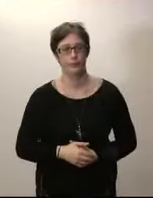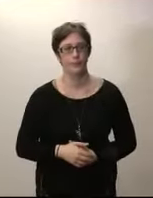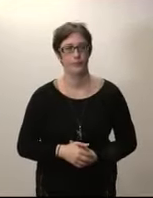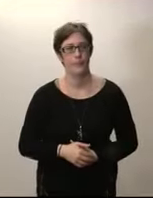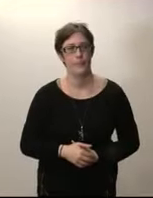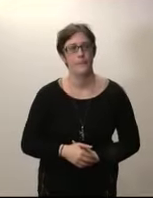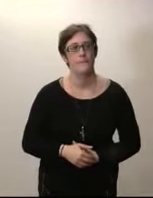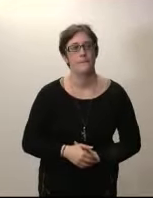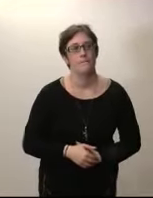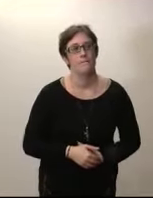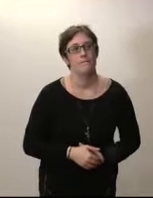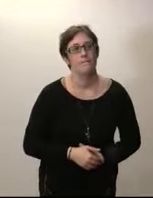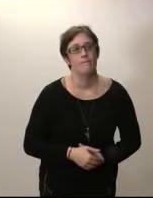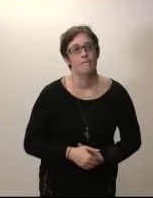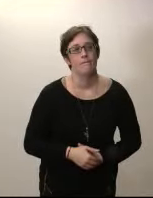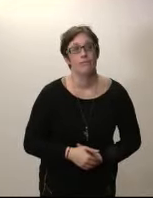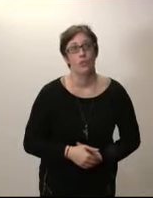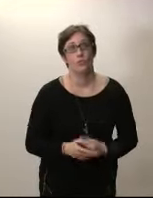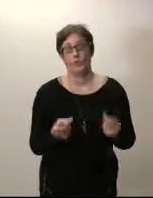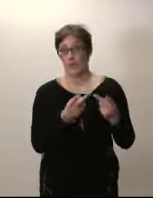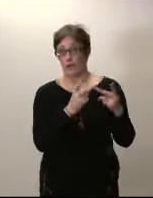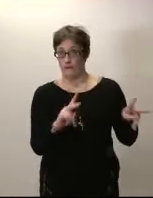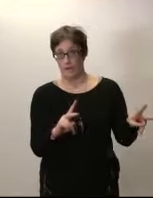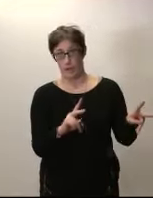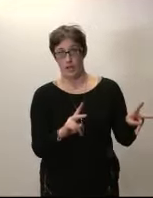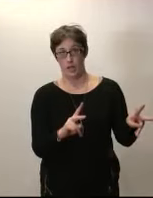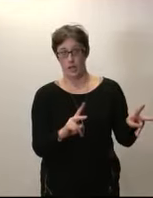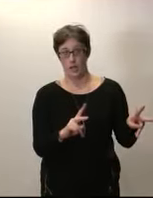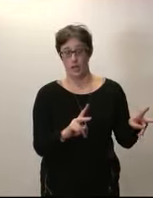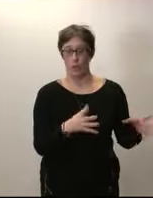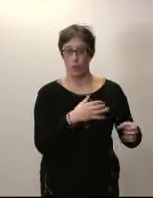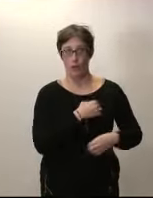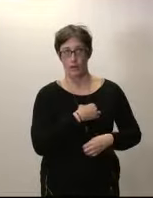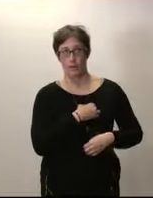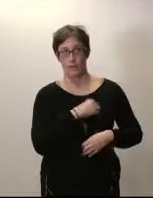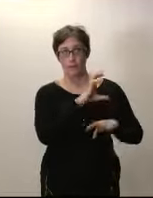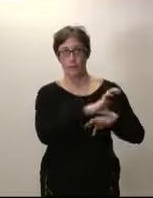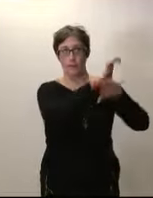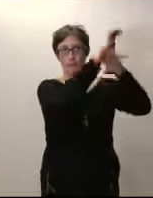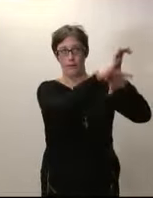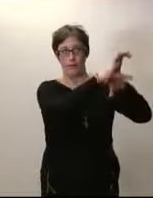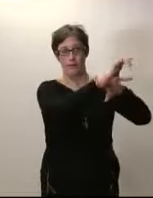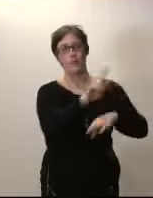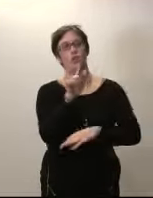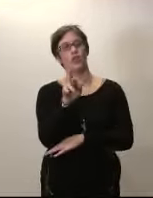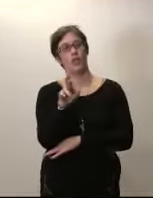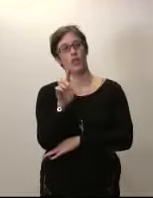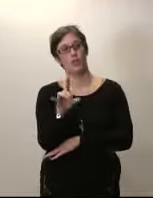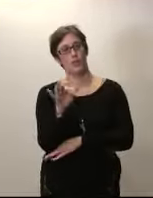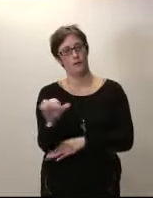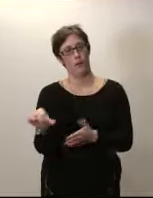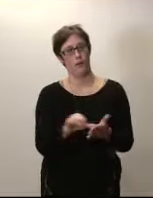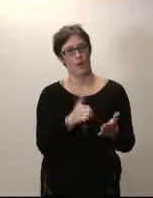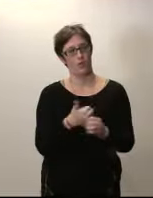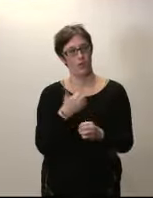En contrepartie de l'hébergement par la ville de Thionville de ces concentrateurs, GRDF versera une redevance annuelle de